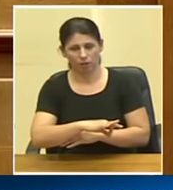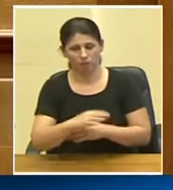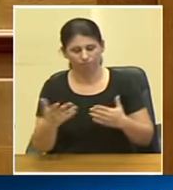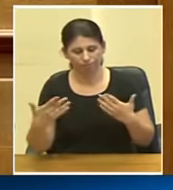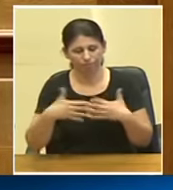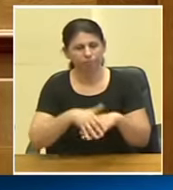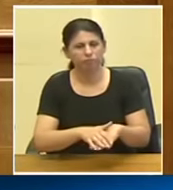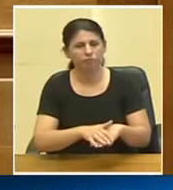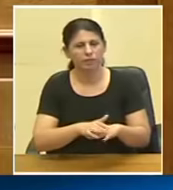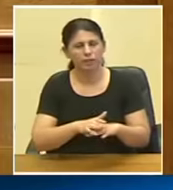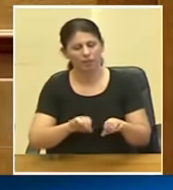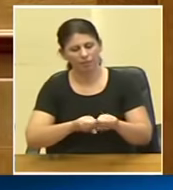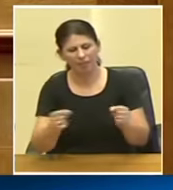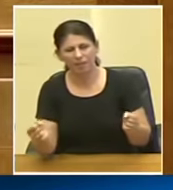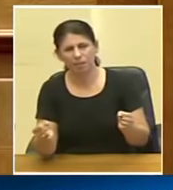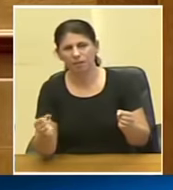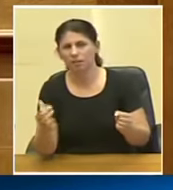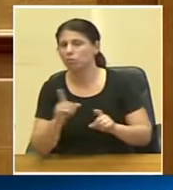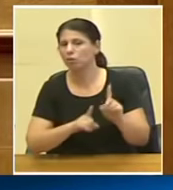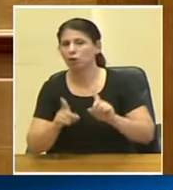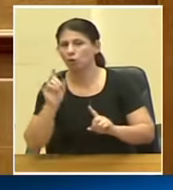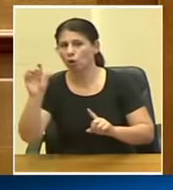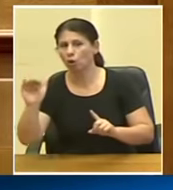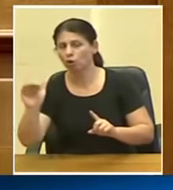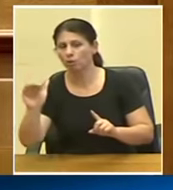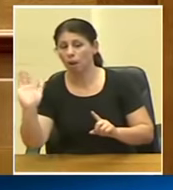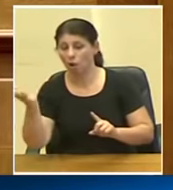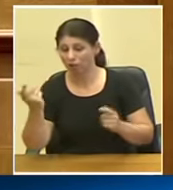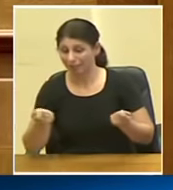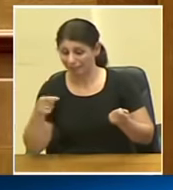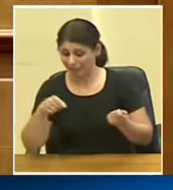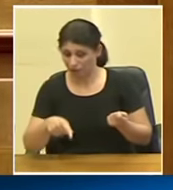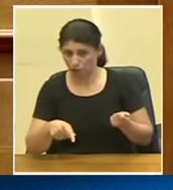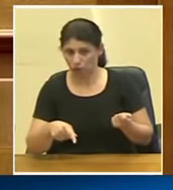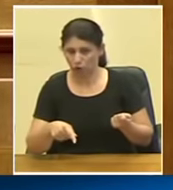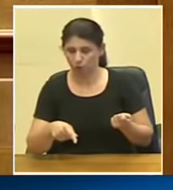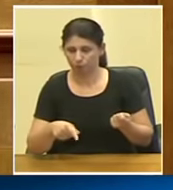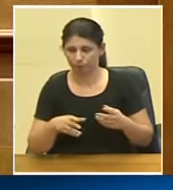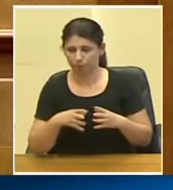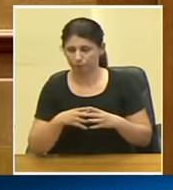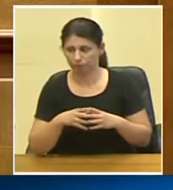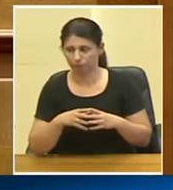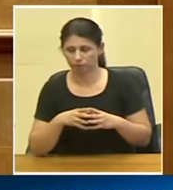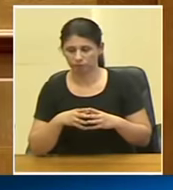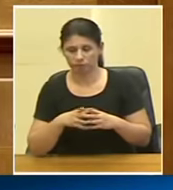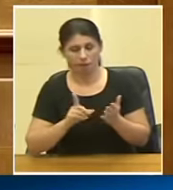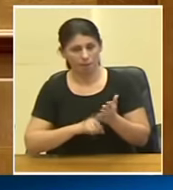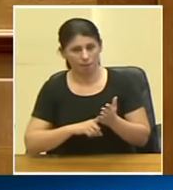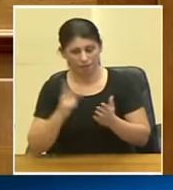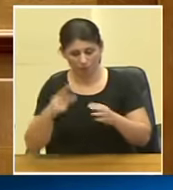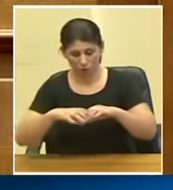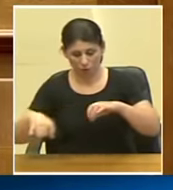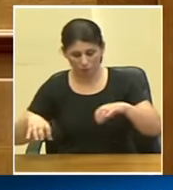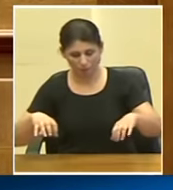συγχωνεύσεις διασπάσεις. Ποιο είναι το ερώτημα? Όταν γίνεται κάτι τέτοιο, πρέπει τα δύο κομμάτια